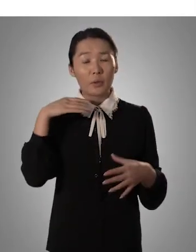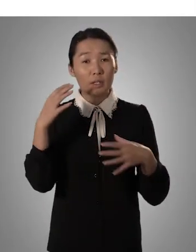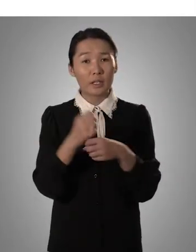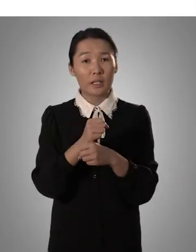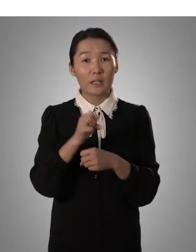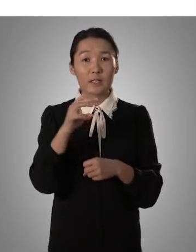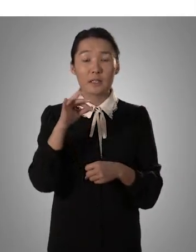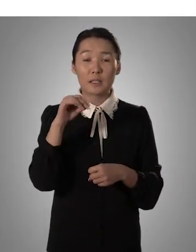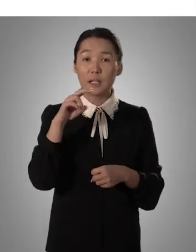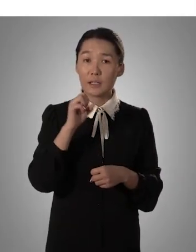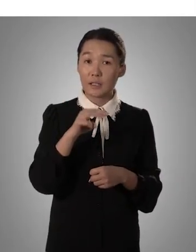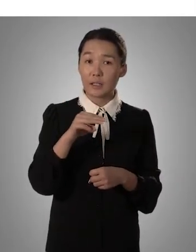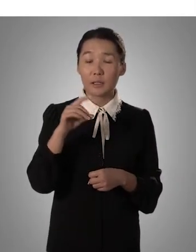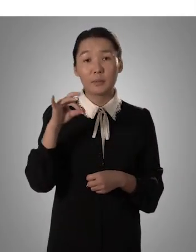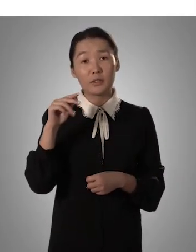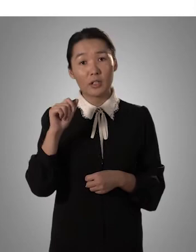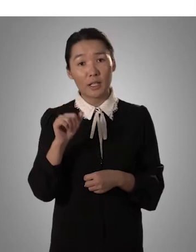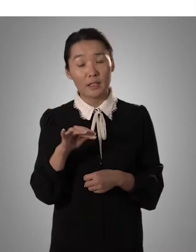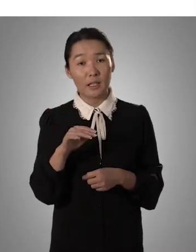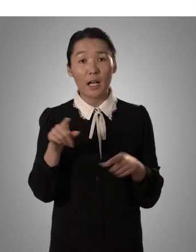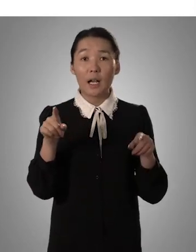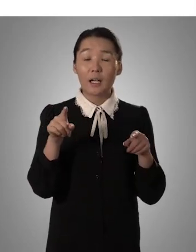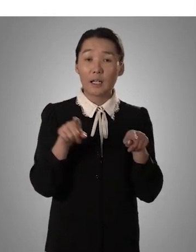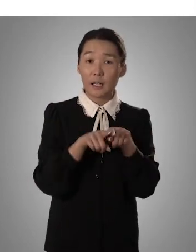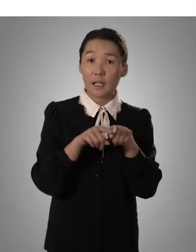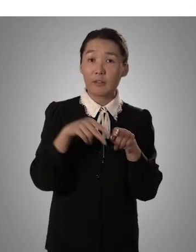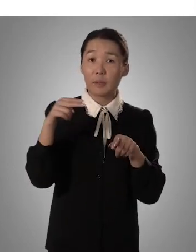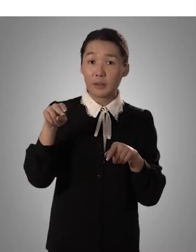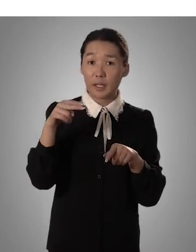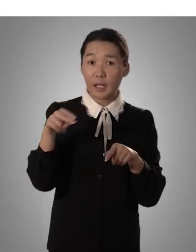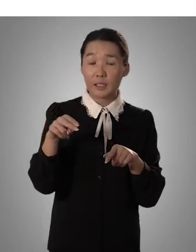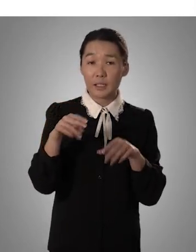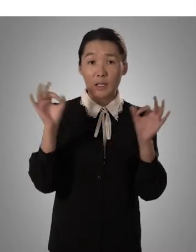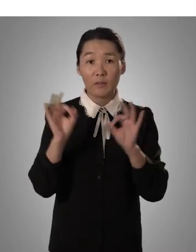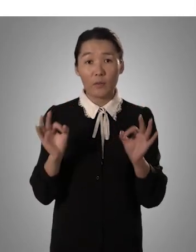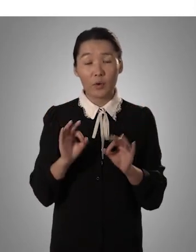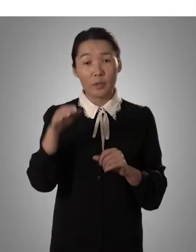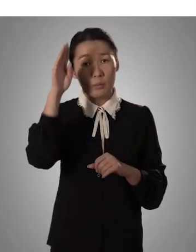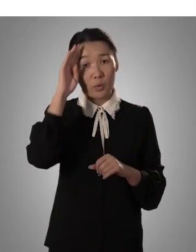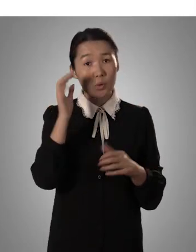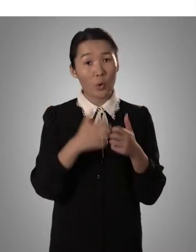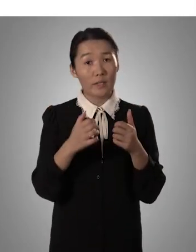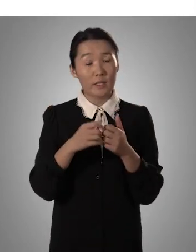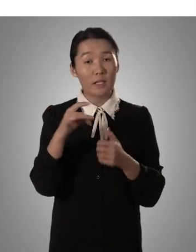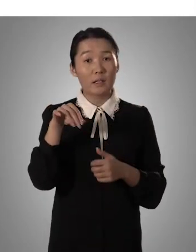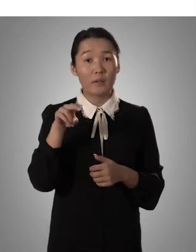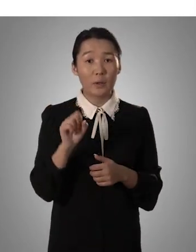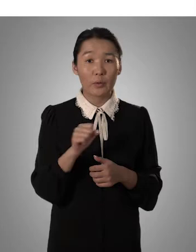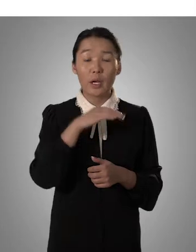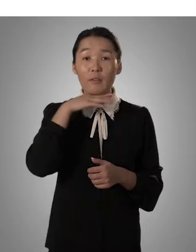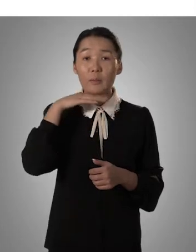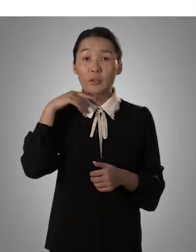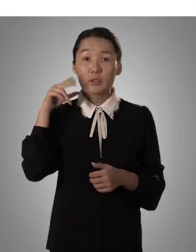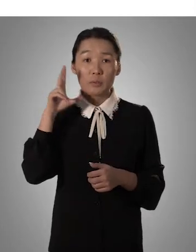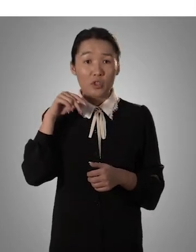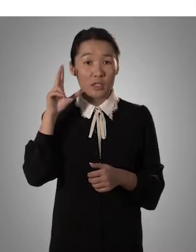страдательных причастиях как в именах прилагательных стоящих форме мужского среднего рода и во множественном